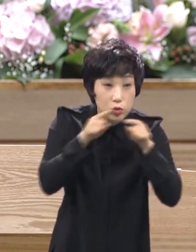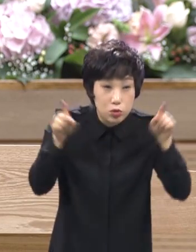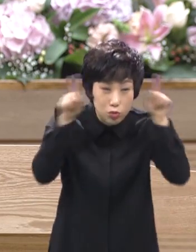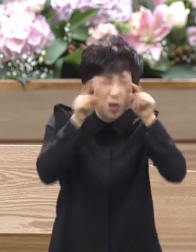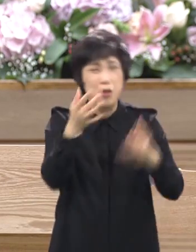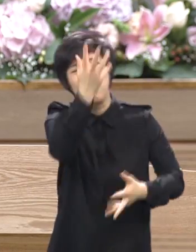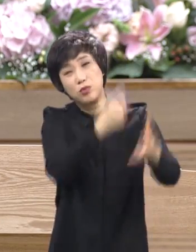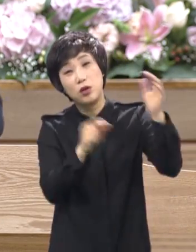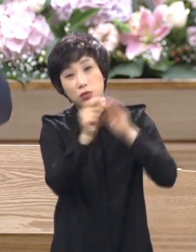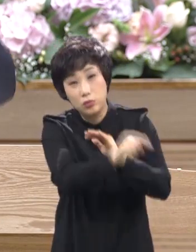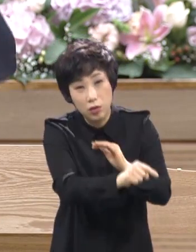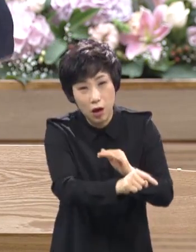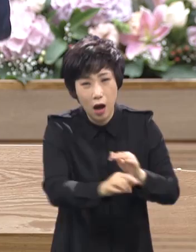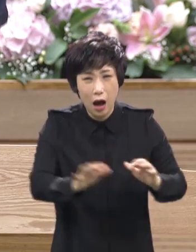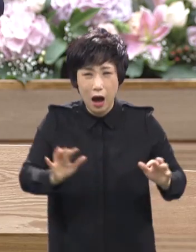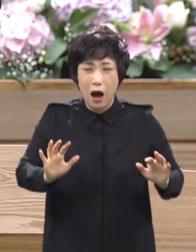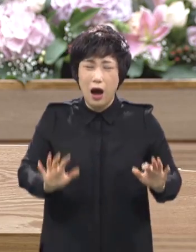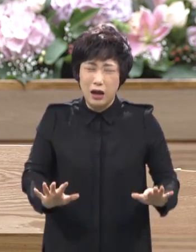지옥불에 던져서